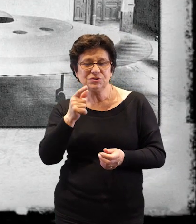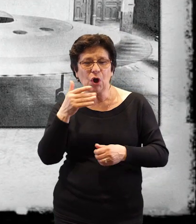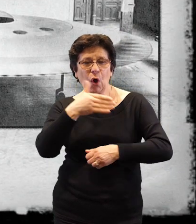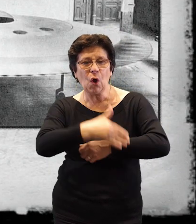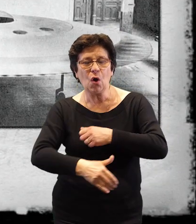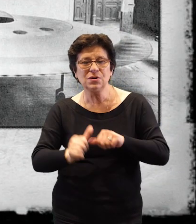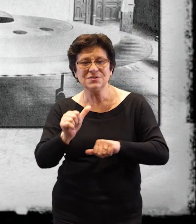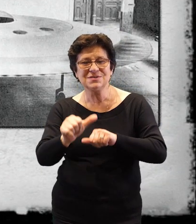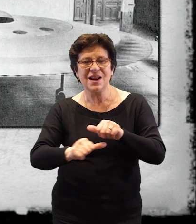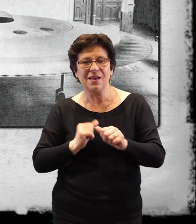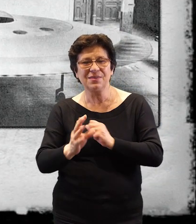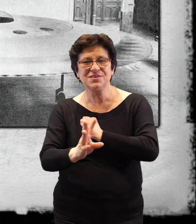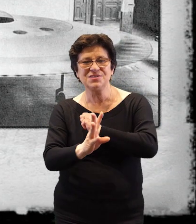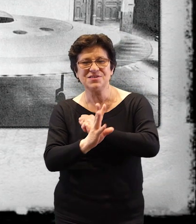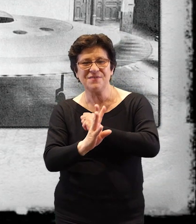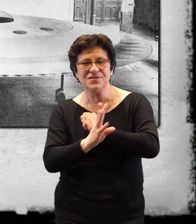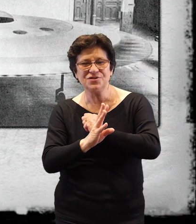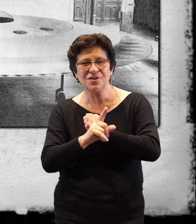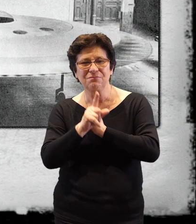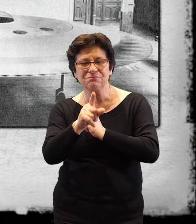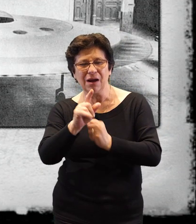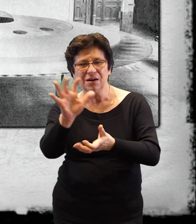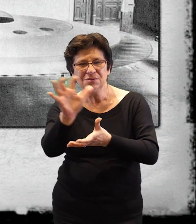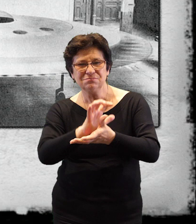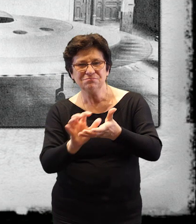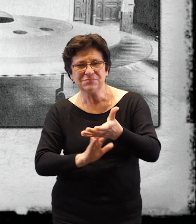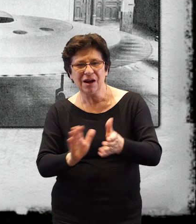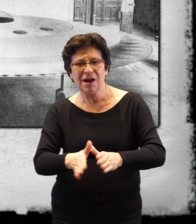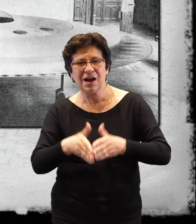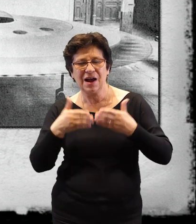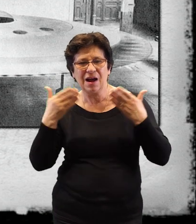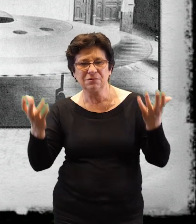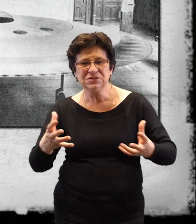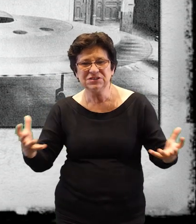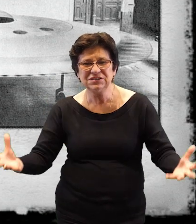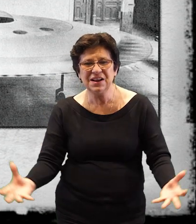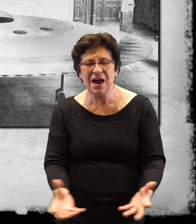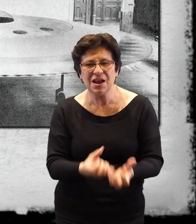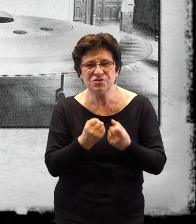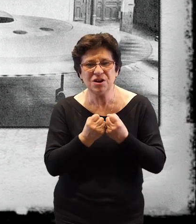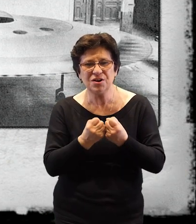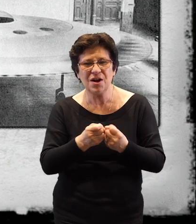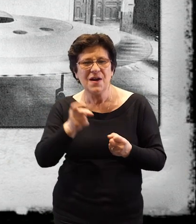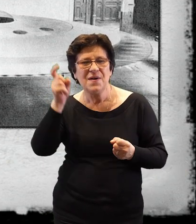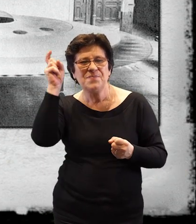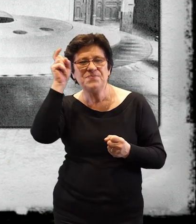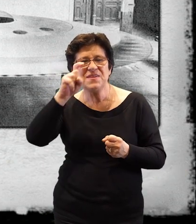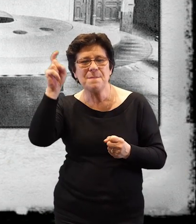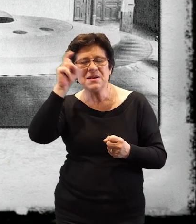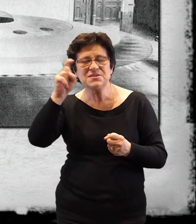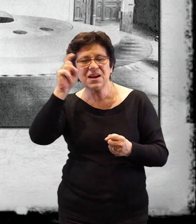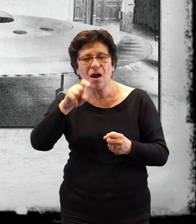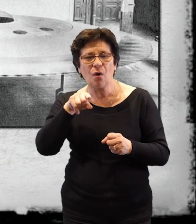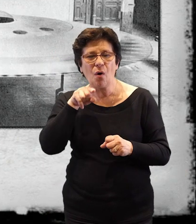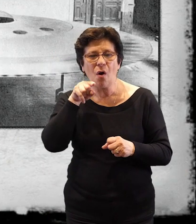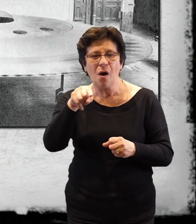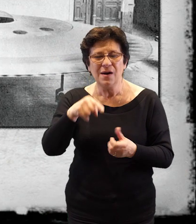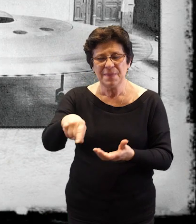lat 90. jest z prasy czeskiej artykuł o znalezieniu niemieckiego latającego